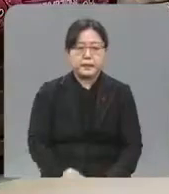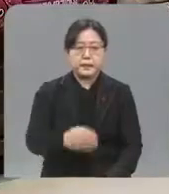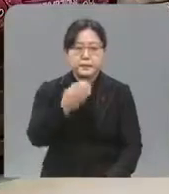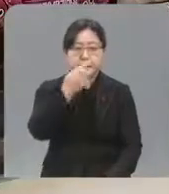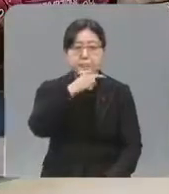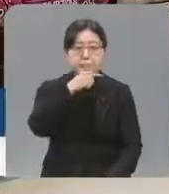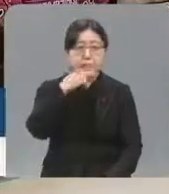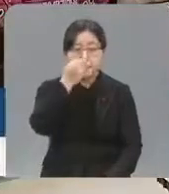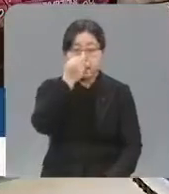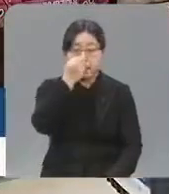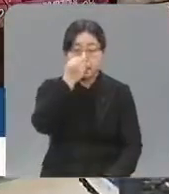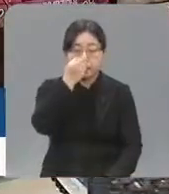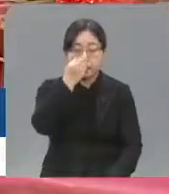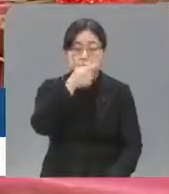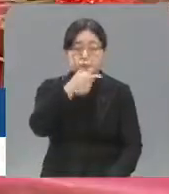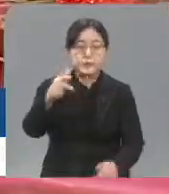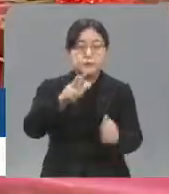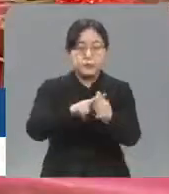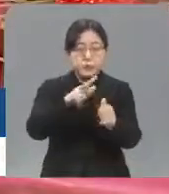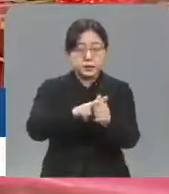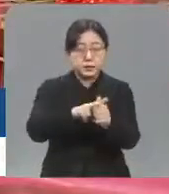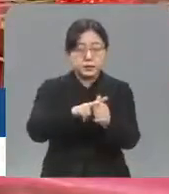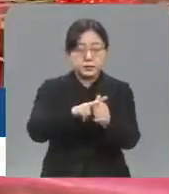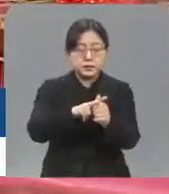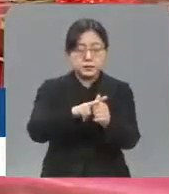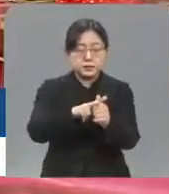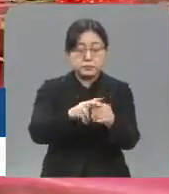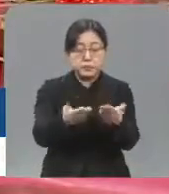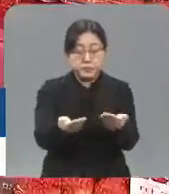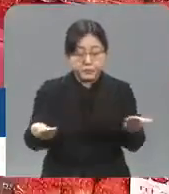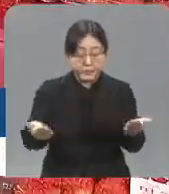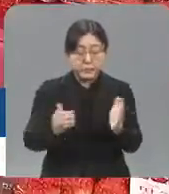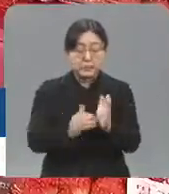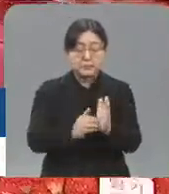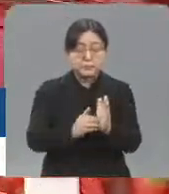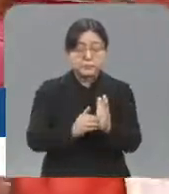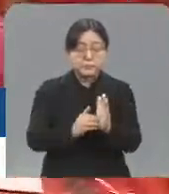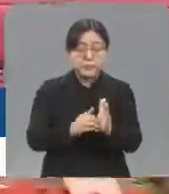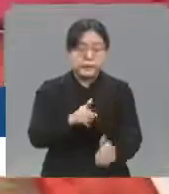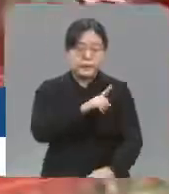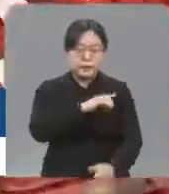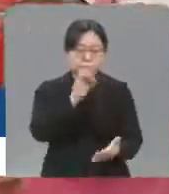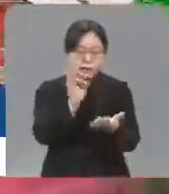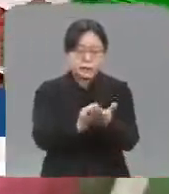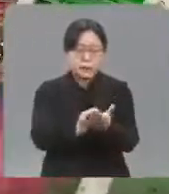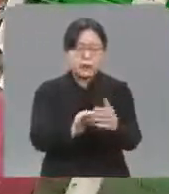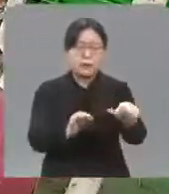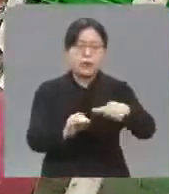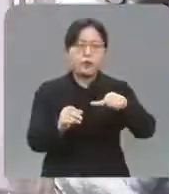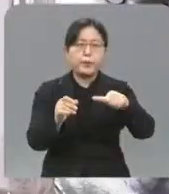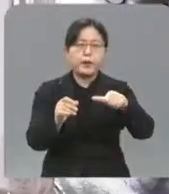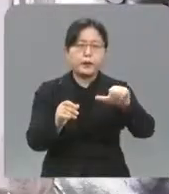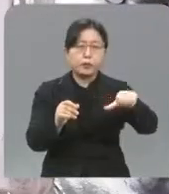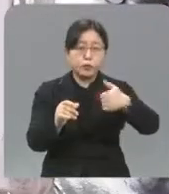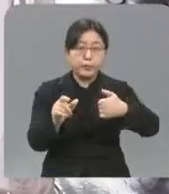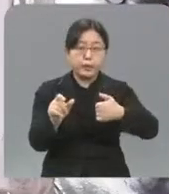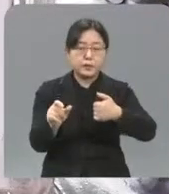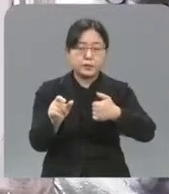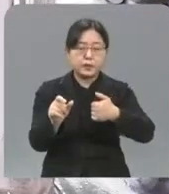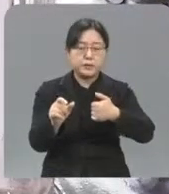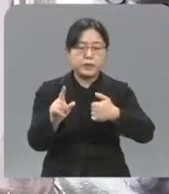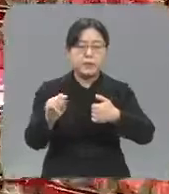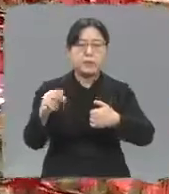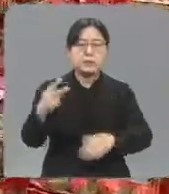빨갛게 익은 딸기가 대형마트 과일 판매대에 자리 잡았습니다. 가장 싼 것이 500g 한 팩에